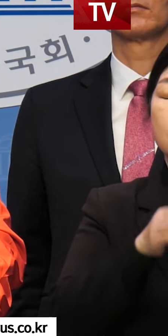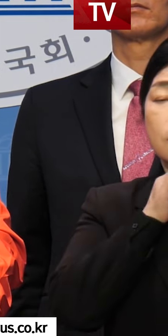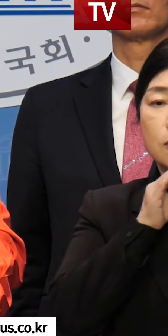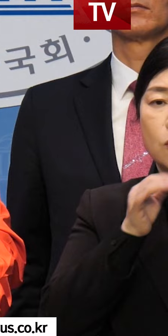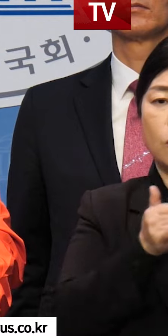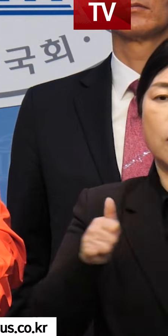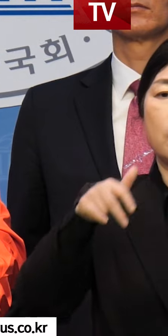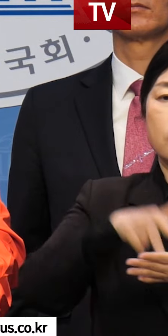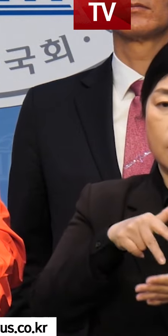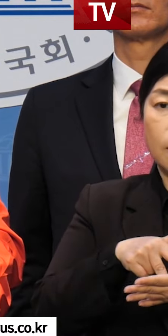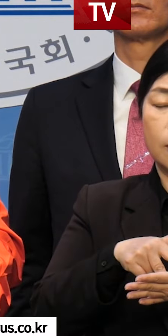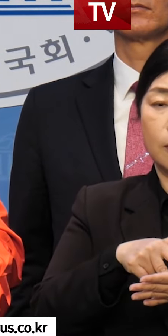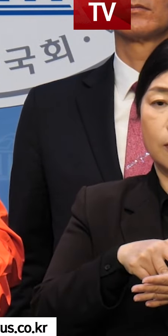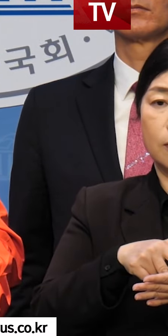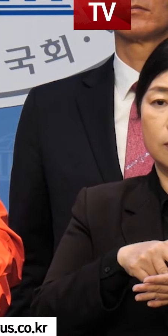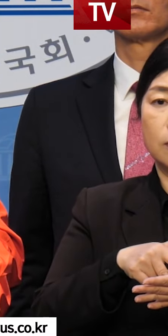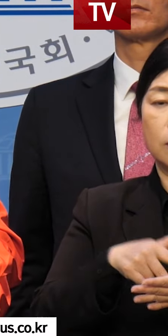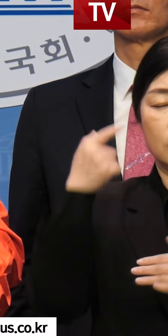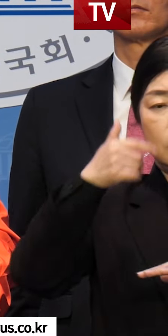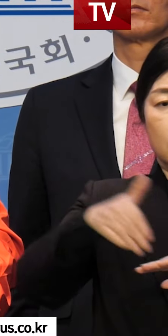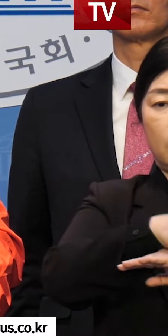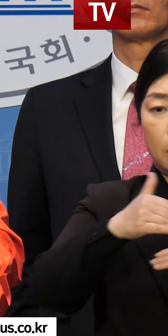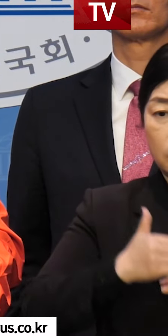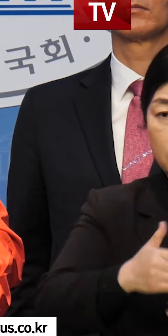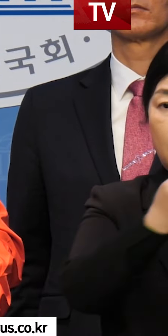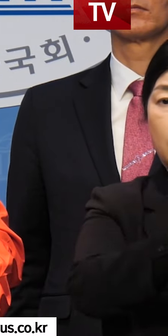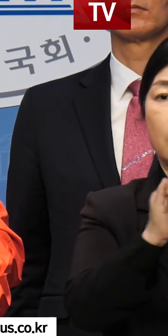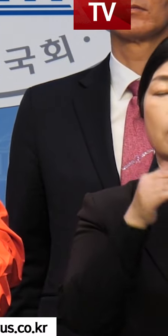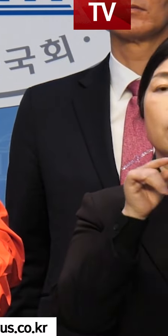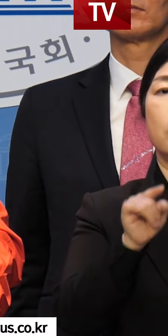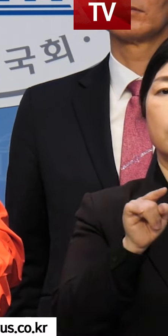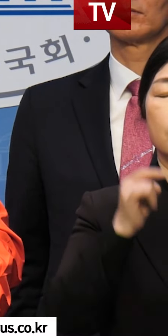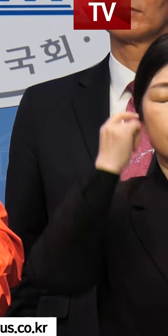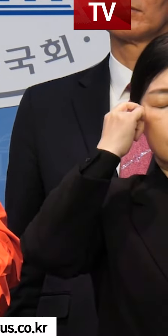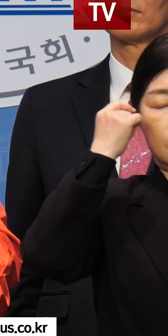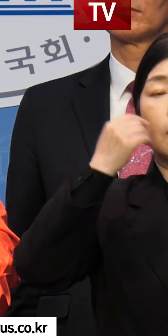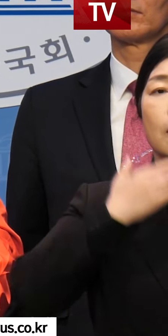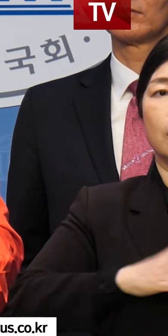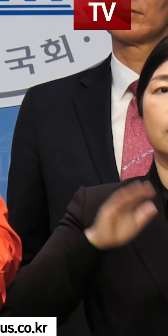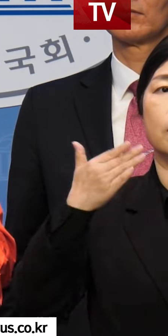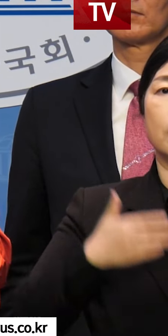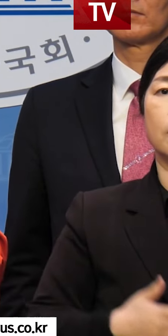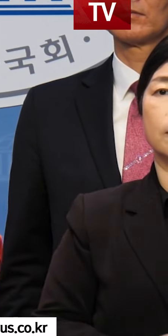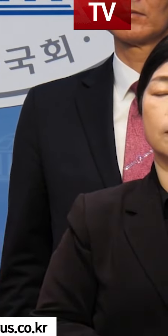국민의 눈높이에서 추진해야 함을 절감했습니다.